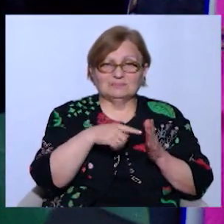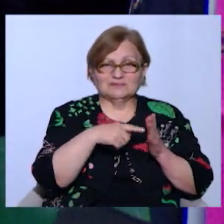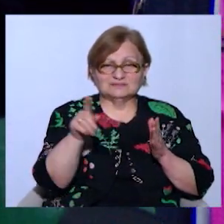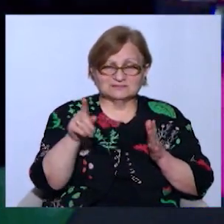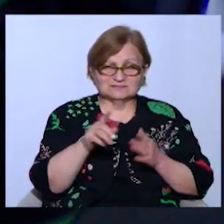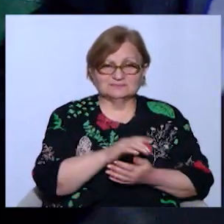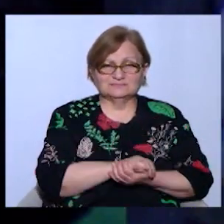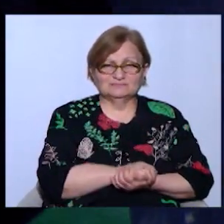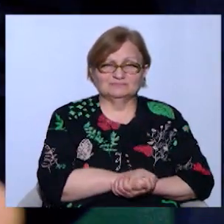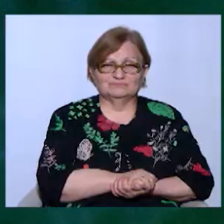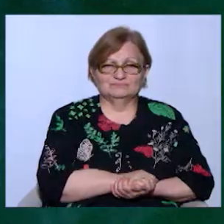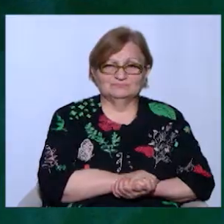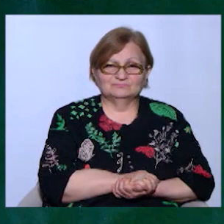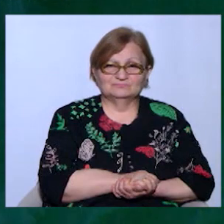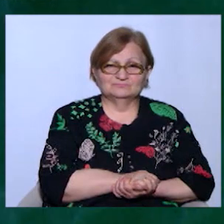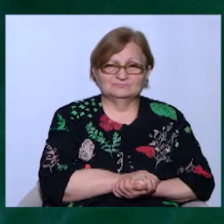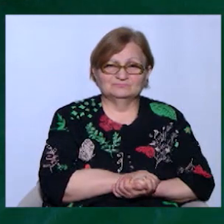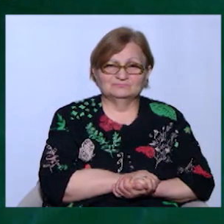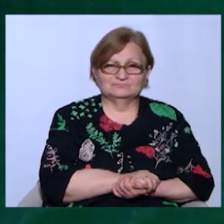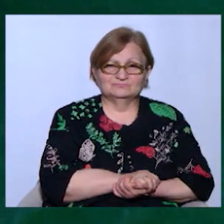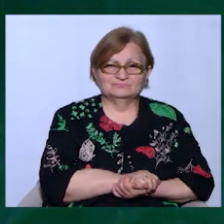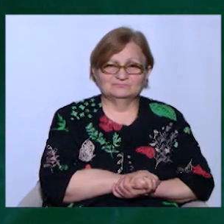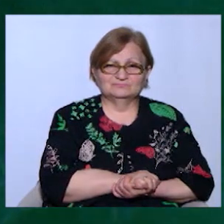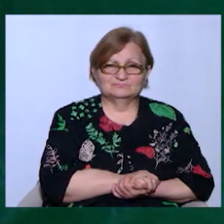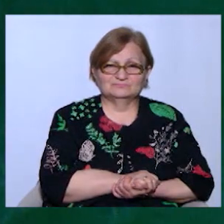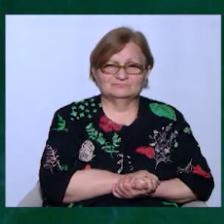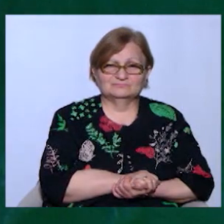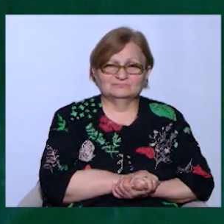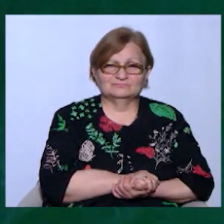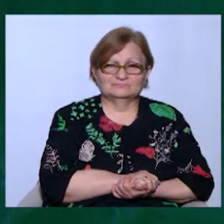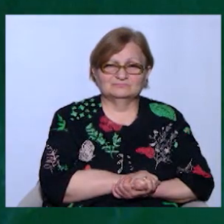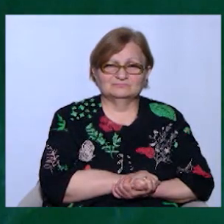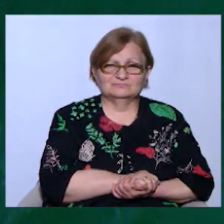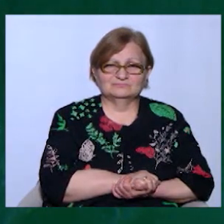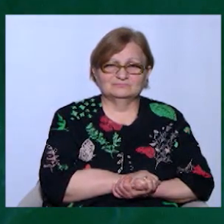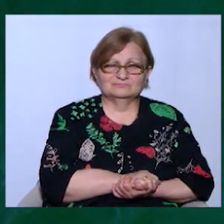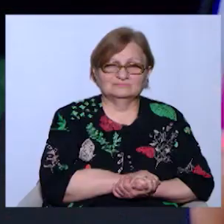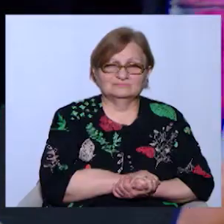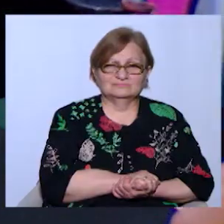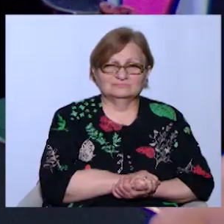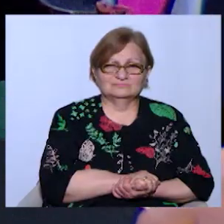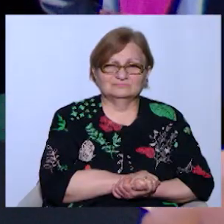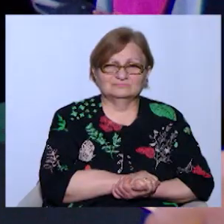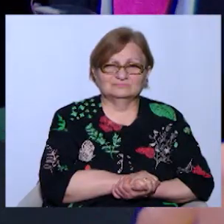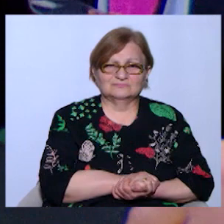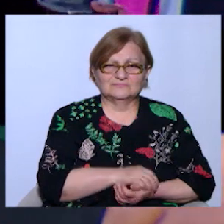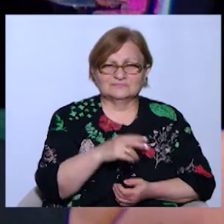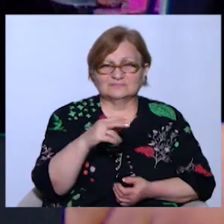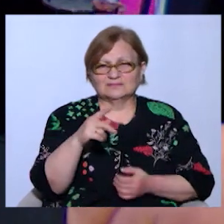უდრის, დავწეროთ უდრის, პირადგან მიახლოებით არის უფრო კარგი იქნება, დავწეროთ მიახლოებით ტოლია